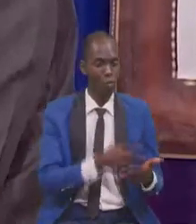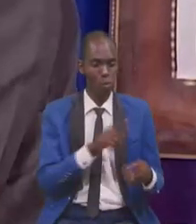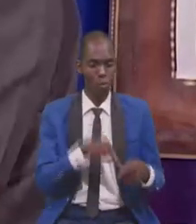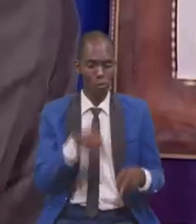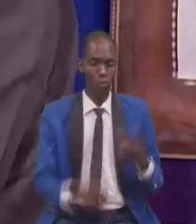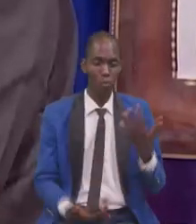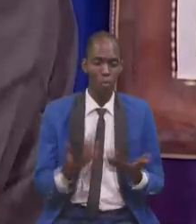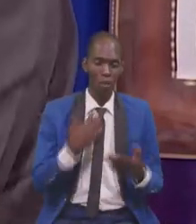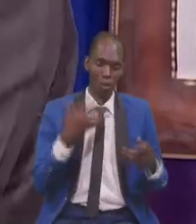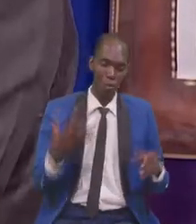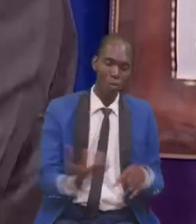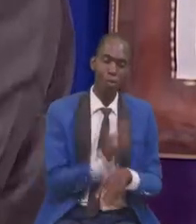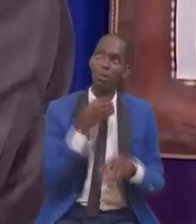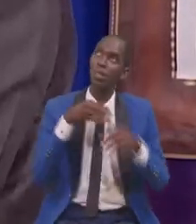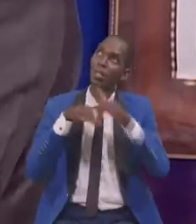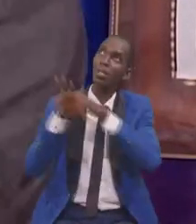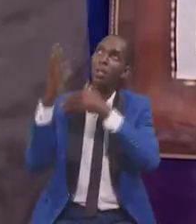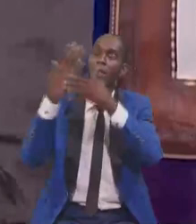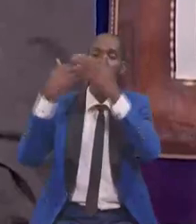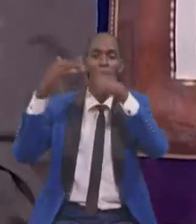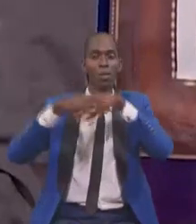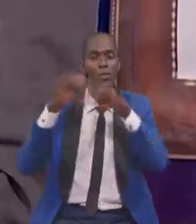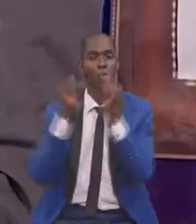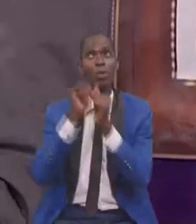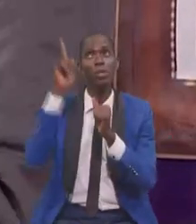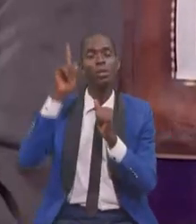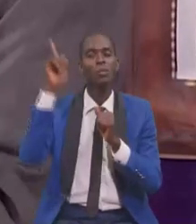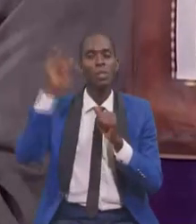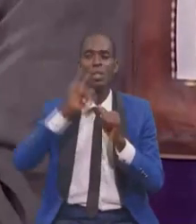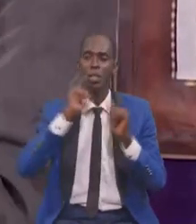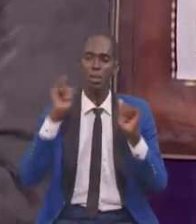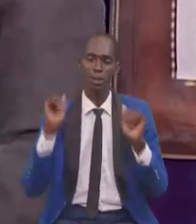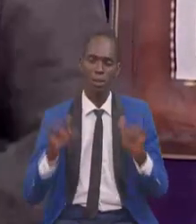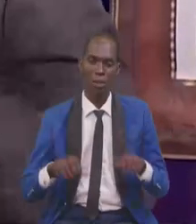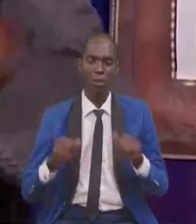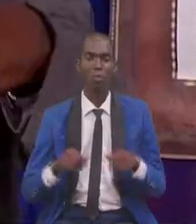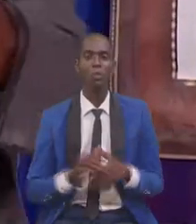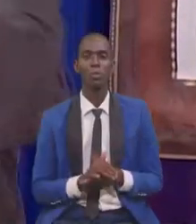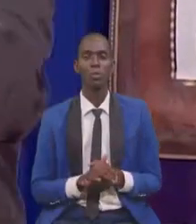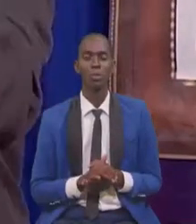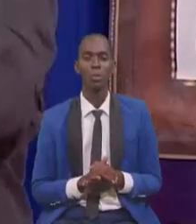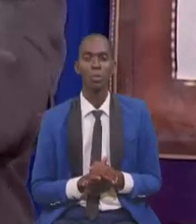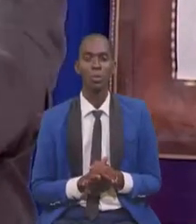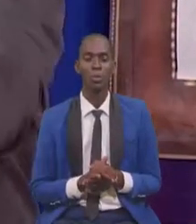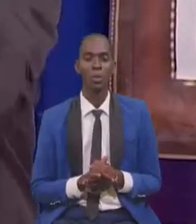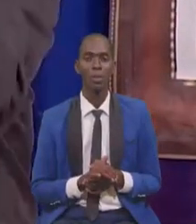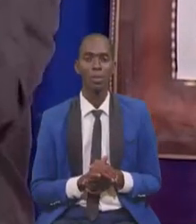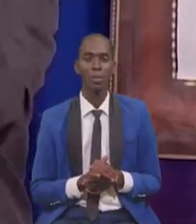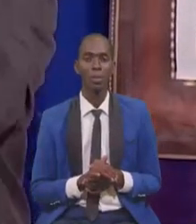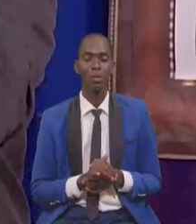de te prendre au bord de l'enfer et de rentrer au ciel avec toi. Il peut le faire, il est capable.